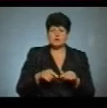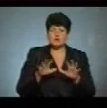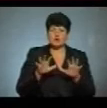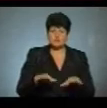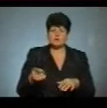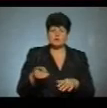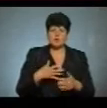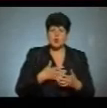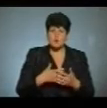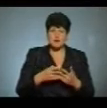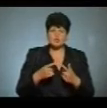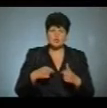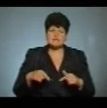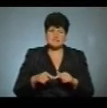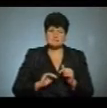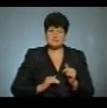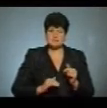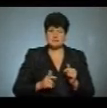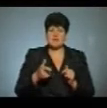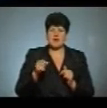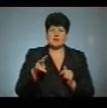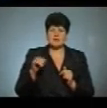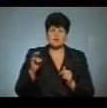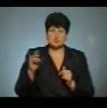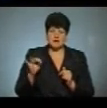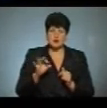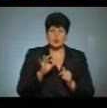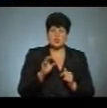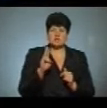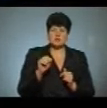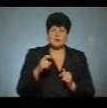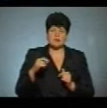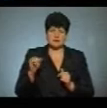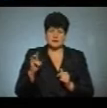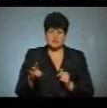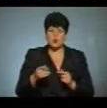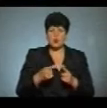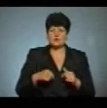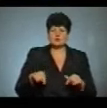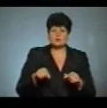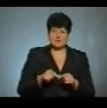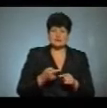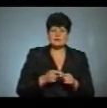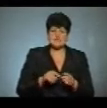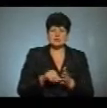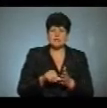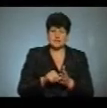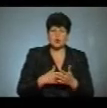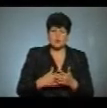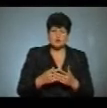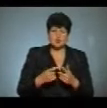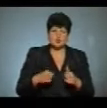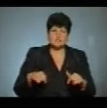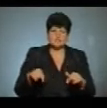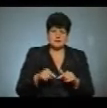Тернопільської громадської організації підприємці Галичини Ольга Шахін. За її словами, організували автопробіг члени громадської організації